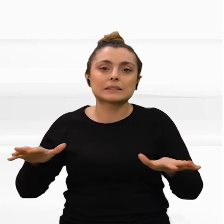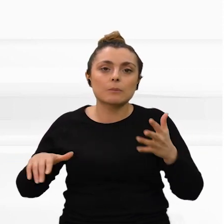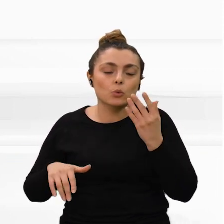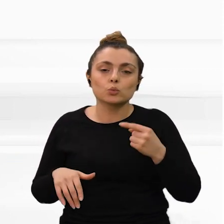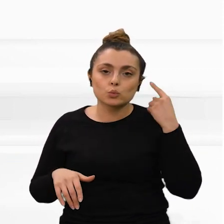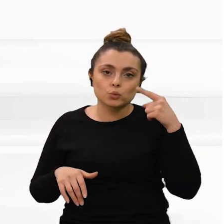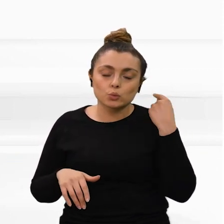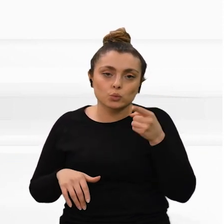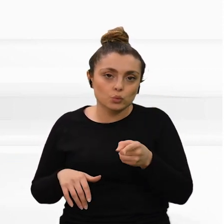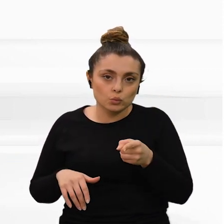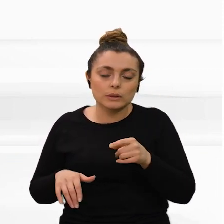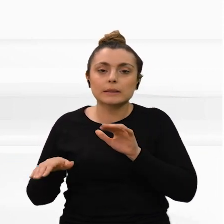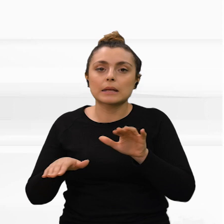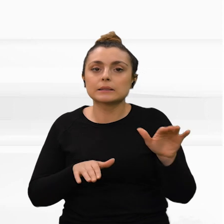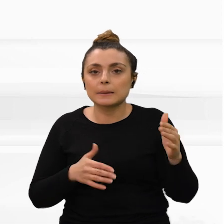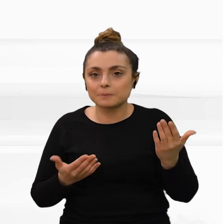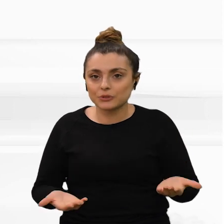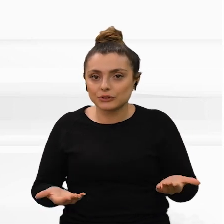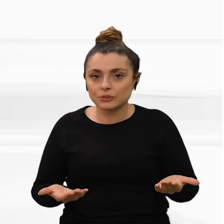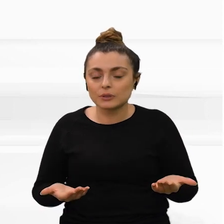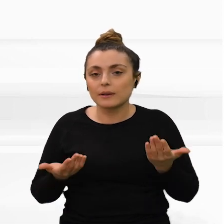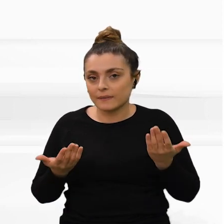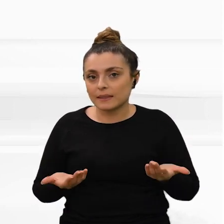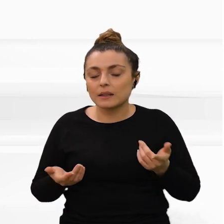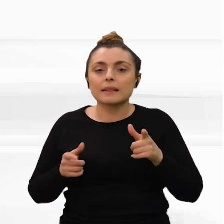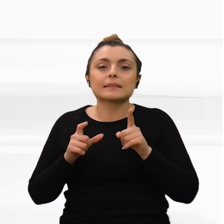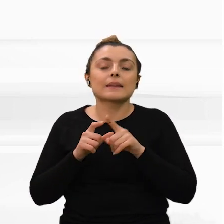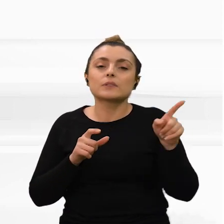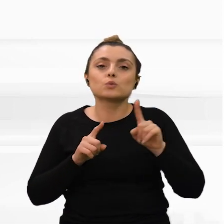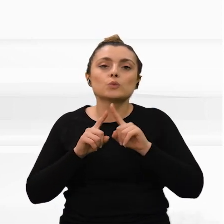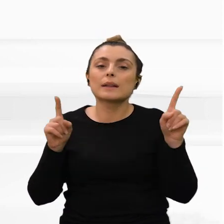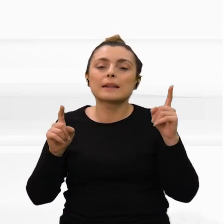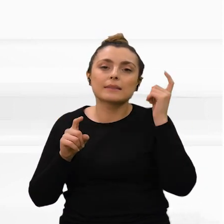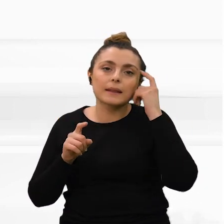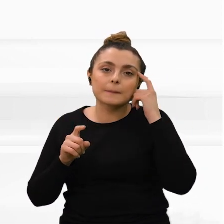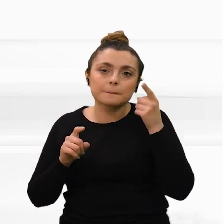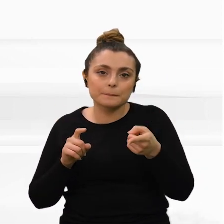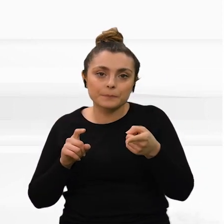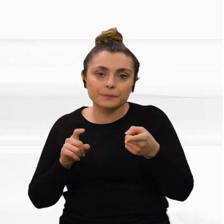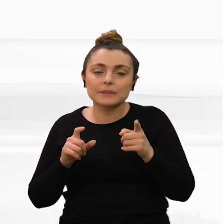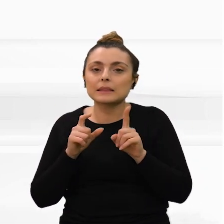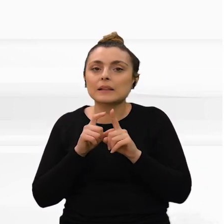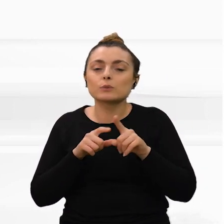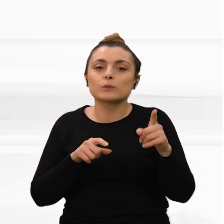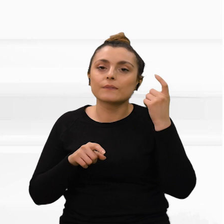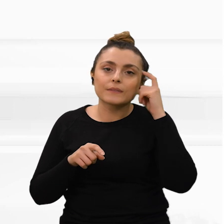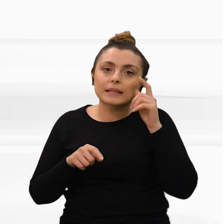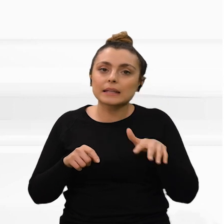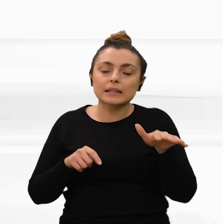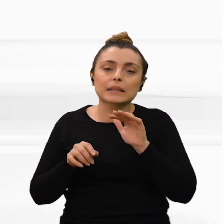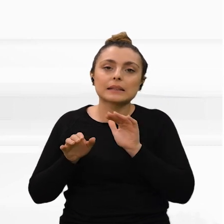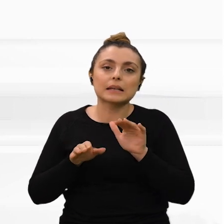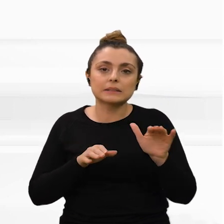bir sistem olduğu düşüncesini desteklemişlerdir Evet arkadaşlar değilsin Yukarıdaki tanımına yani değilsin bu